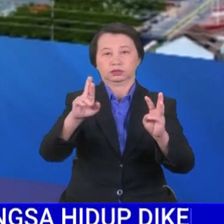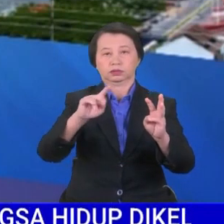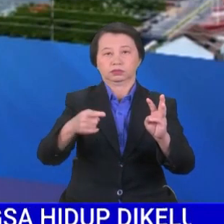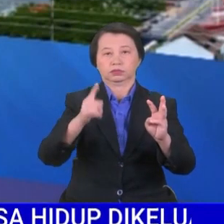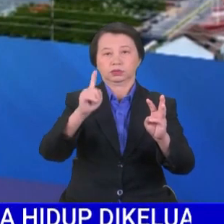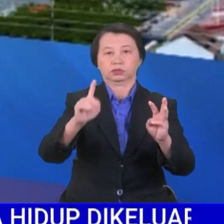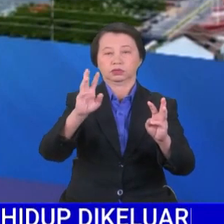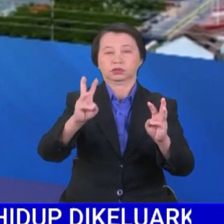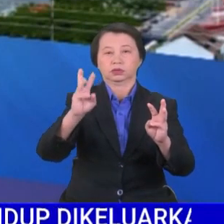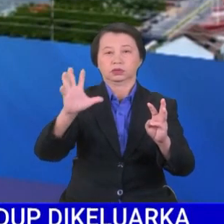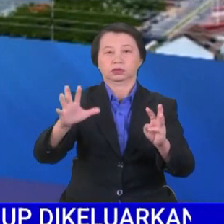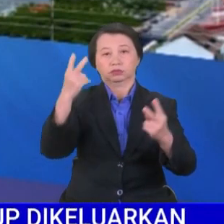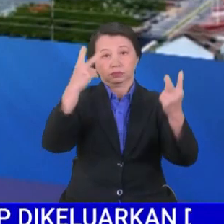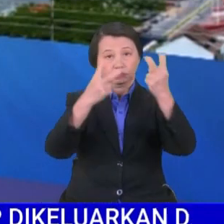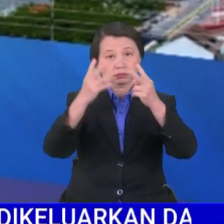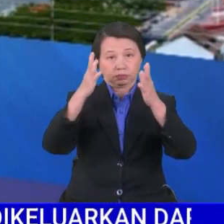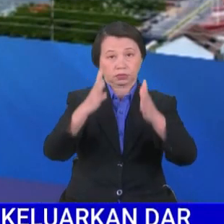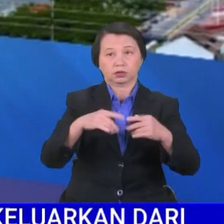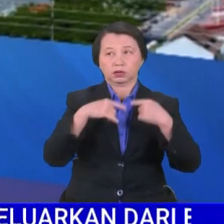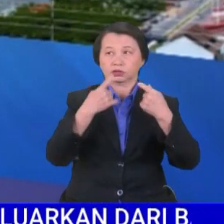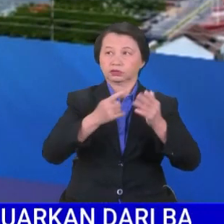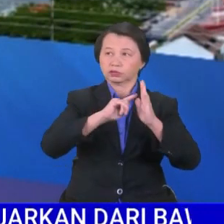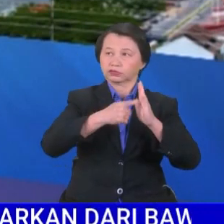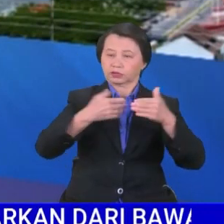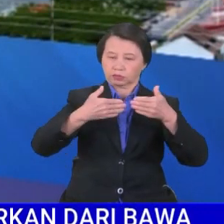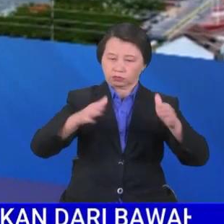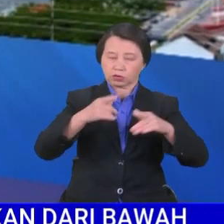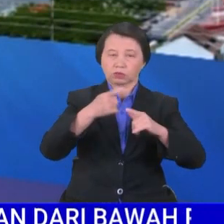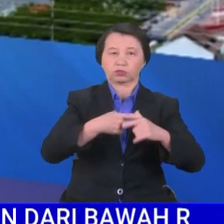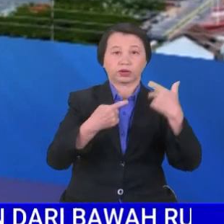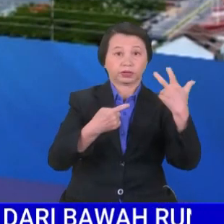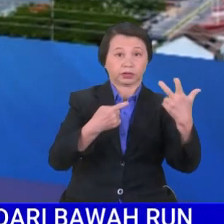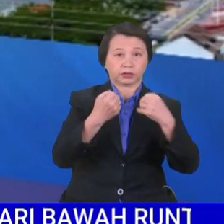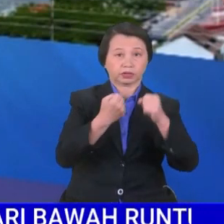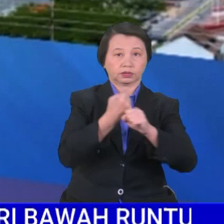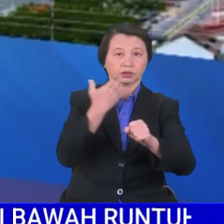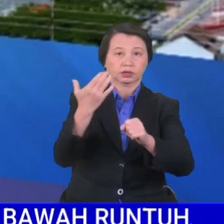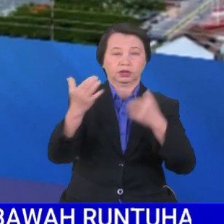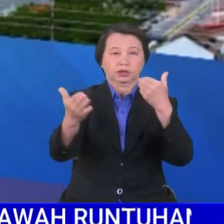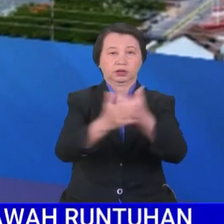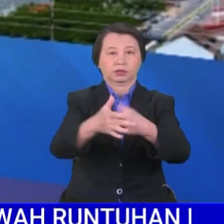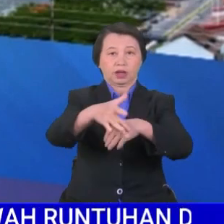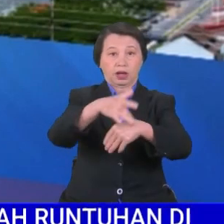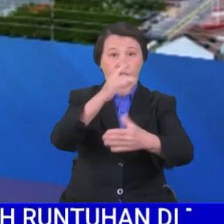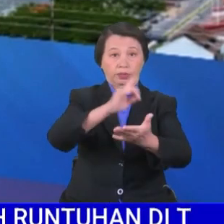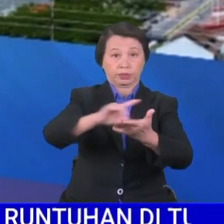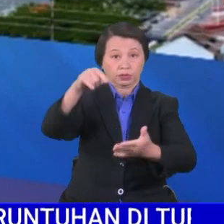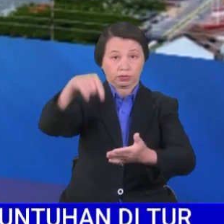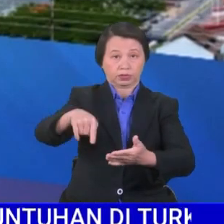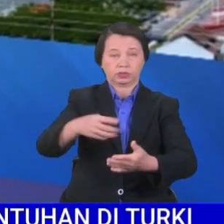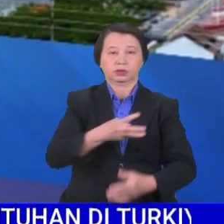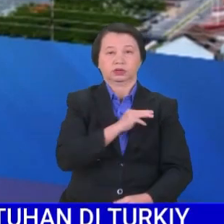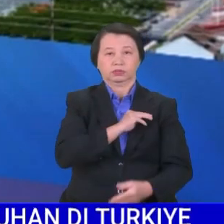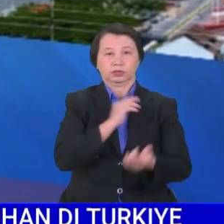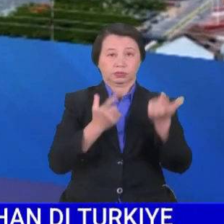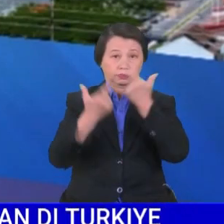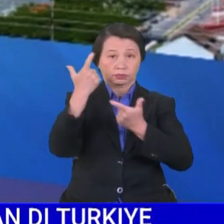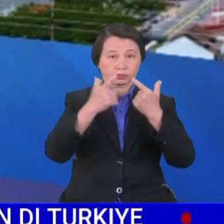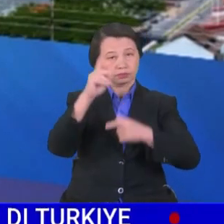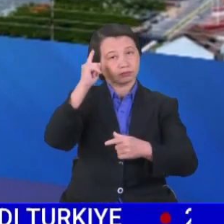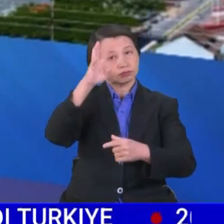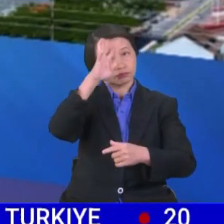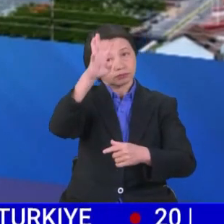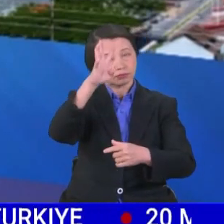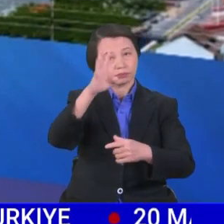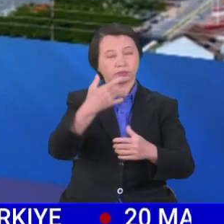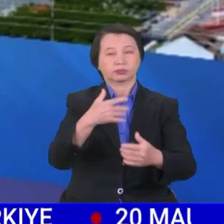600.165 pengunjung sejak ia mulai dibuka pada match tahun lepas sehingga awal minggu ini menteri pelancungan industri kreatif